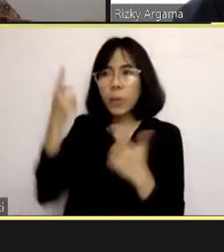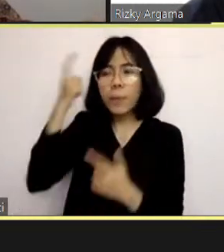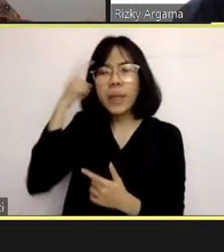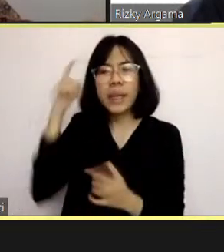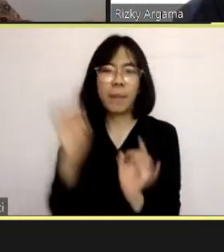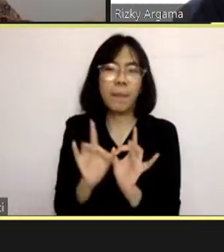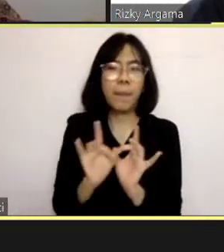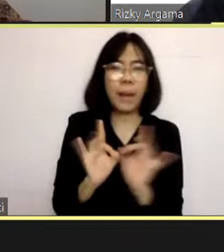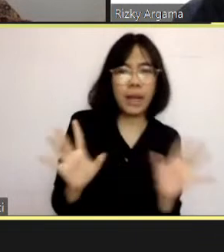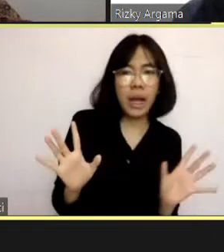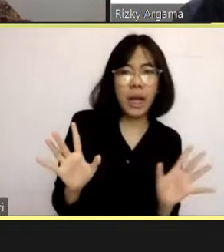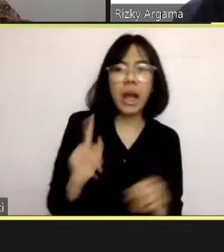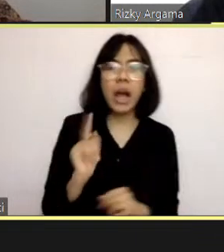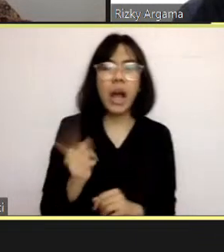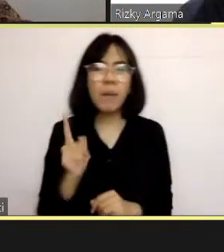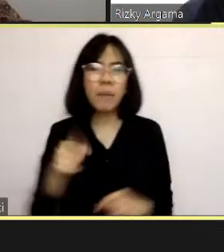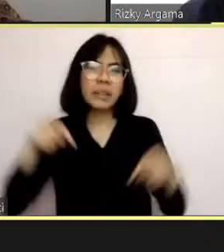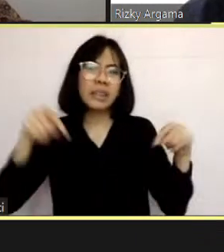mulai terlihat dalam